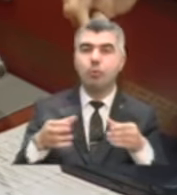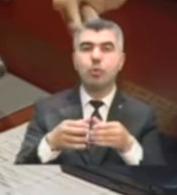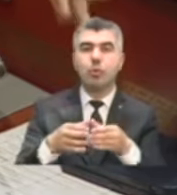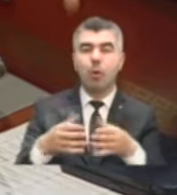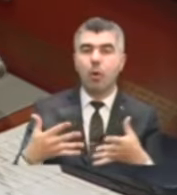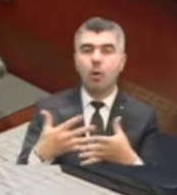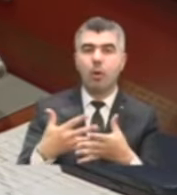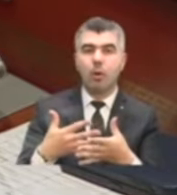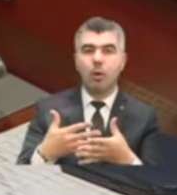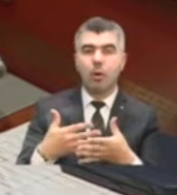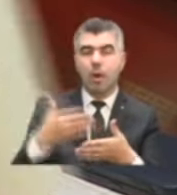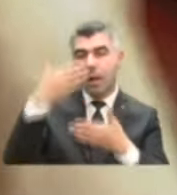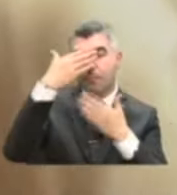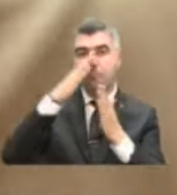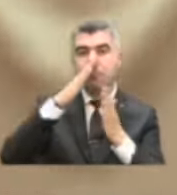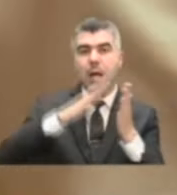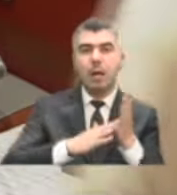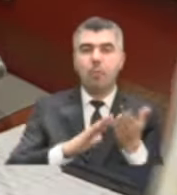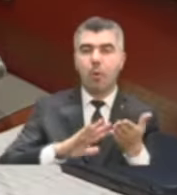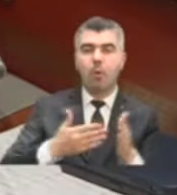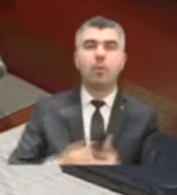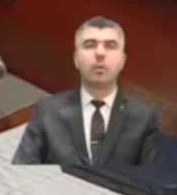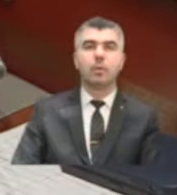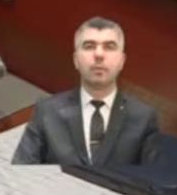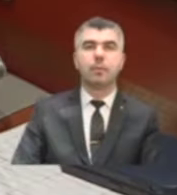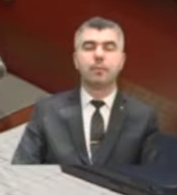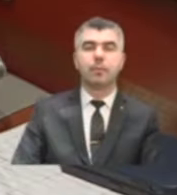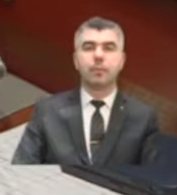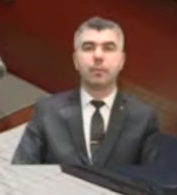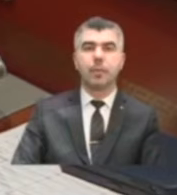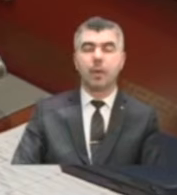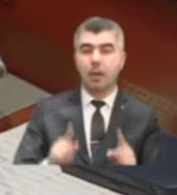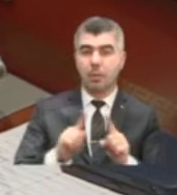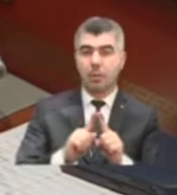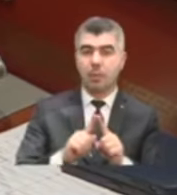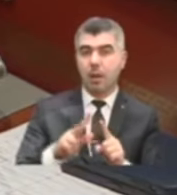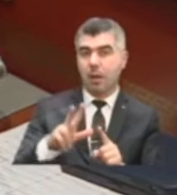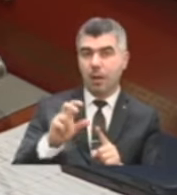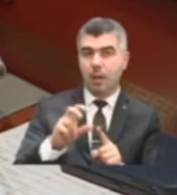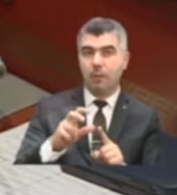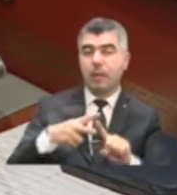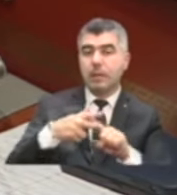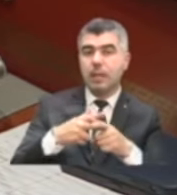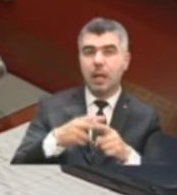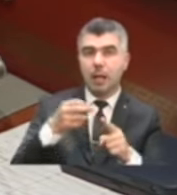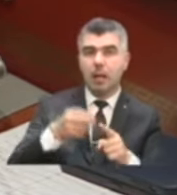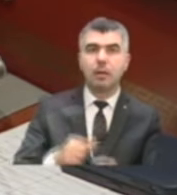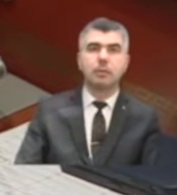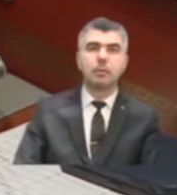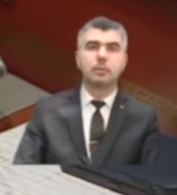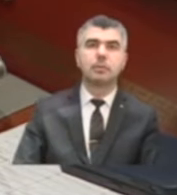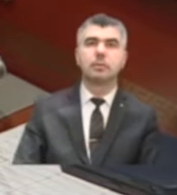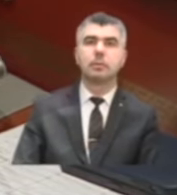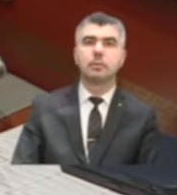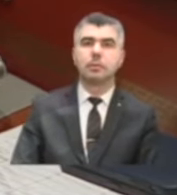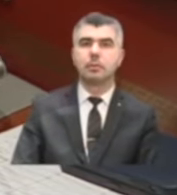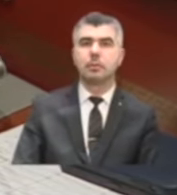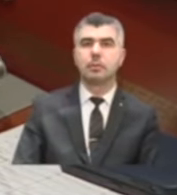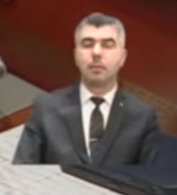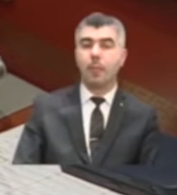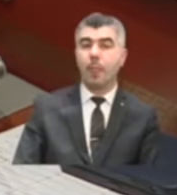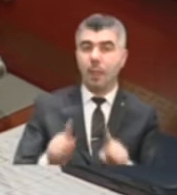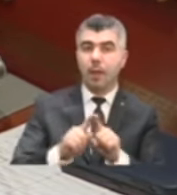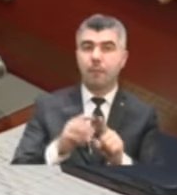كتقسمش المغاربه. وفي نفس الاطار سيد النائب المحترم، المفهوم ديال الصناعه، فاش جبنا هاد فاش